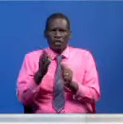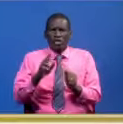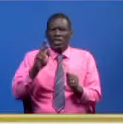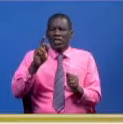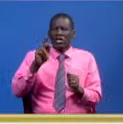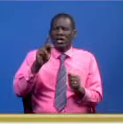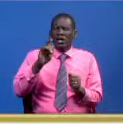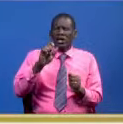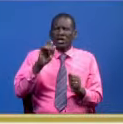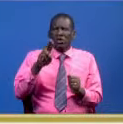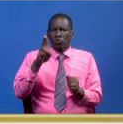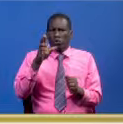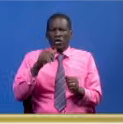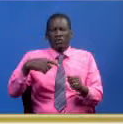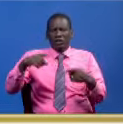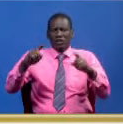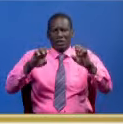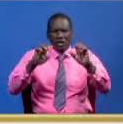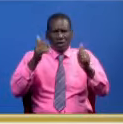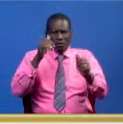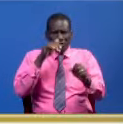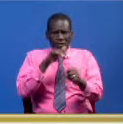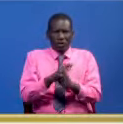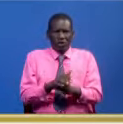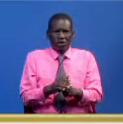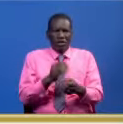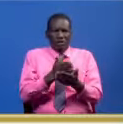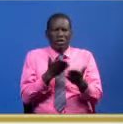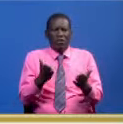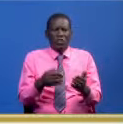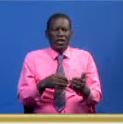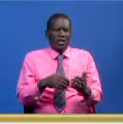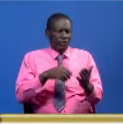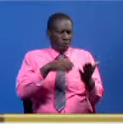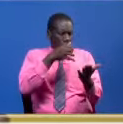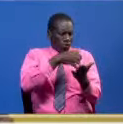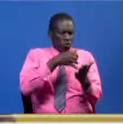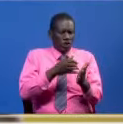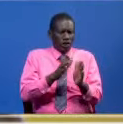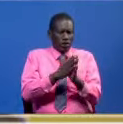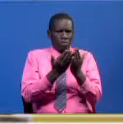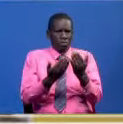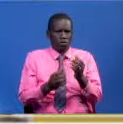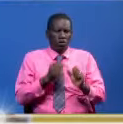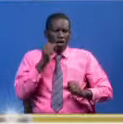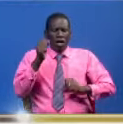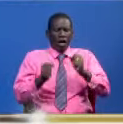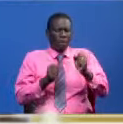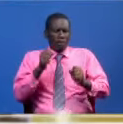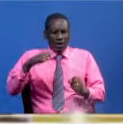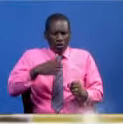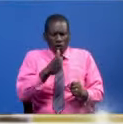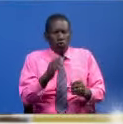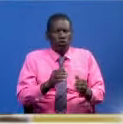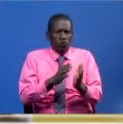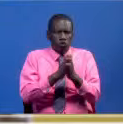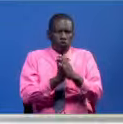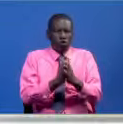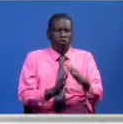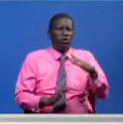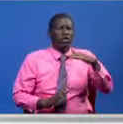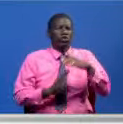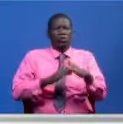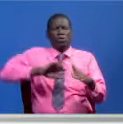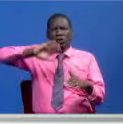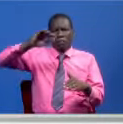mengi, baadhi yake yalionaswa katika kitabu chake An Ultra Marathon Story of the Toss the Giants,